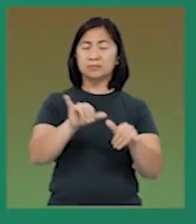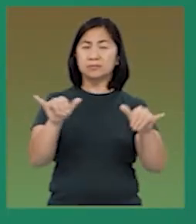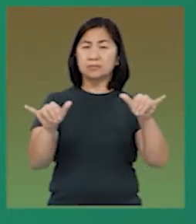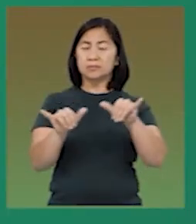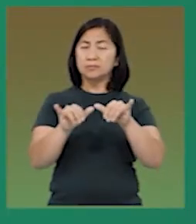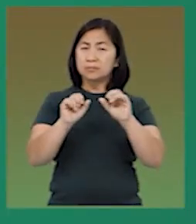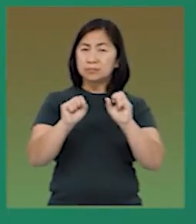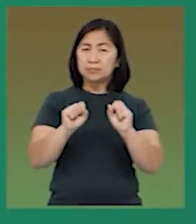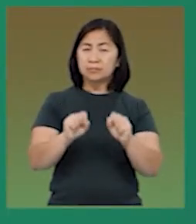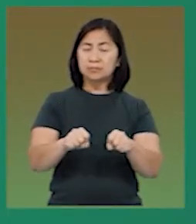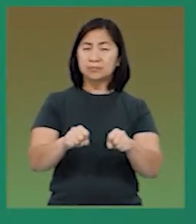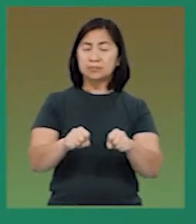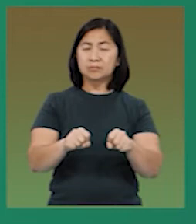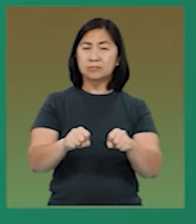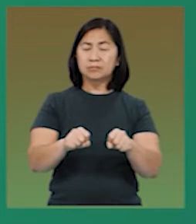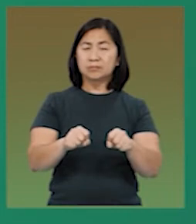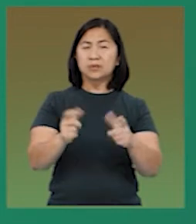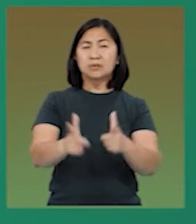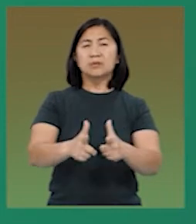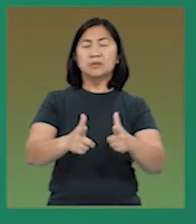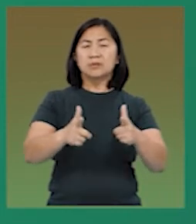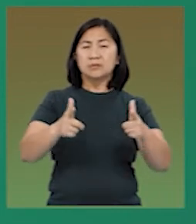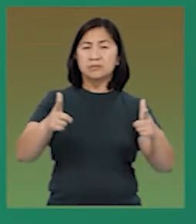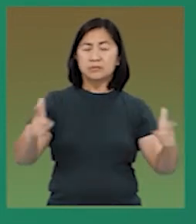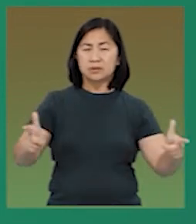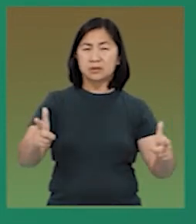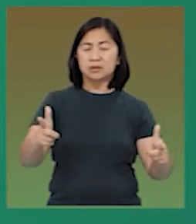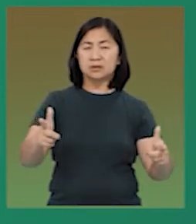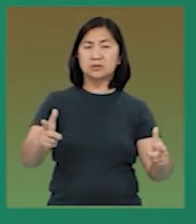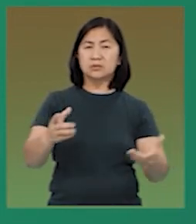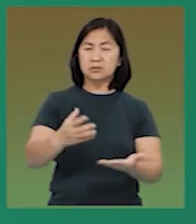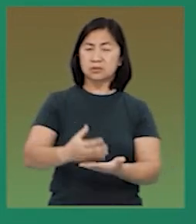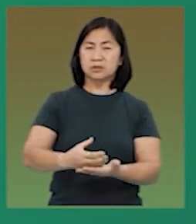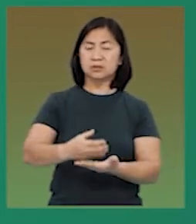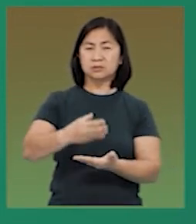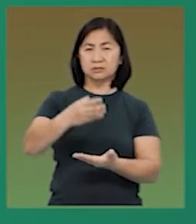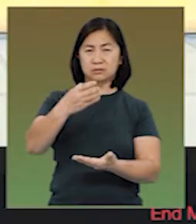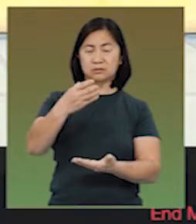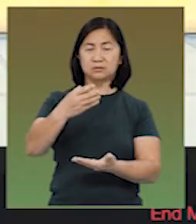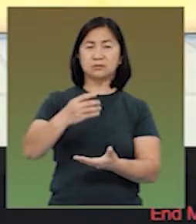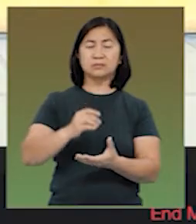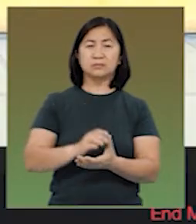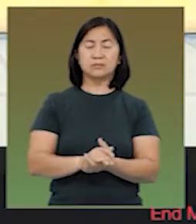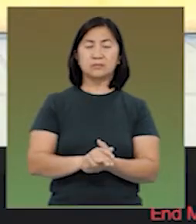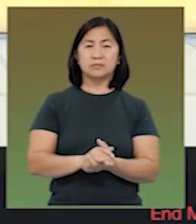to measure the capacities of large containers.